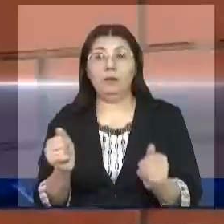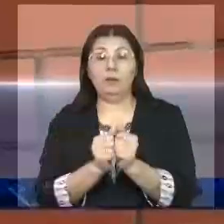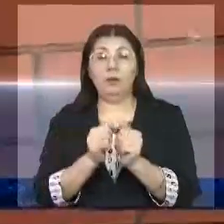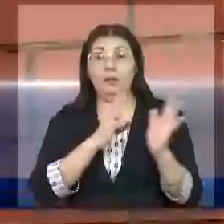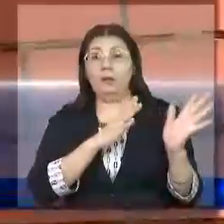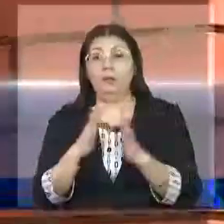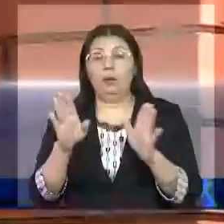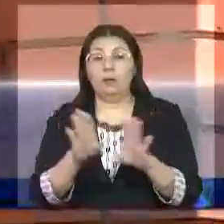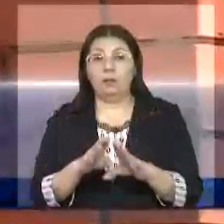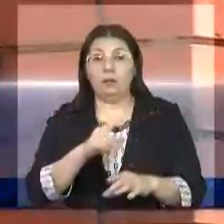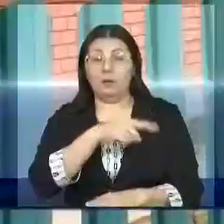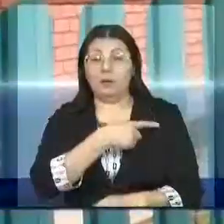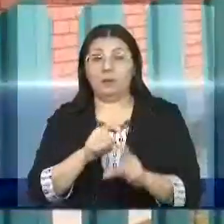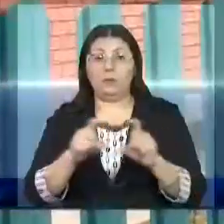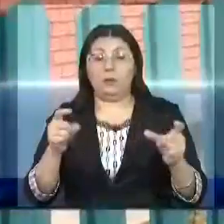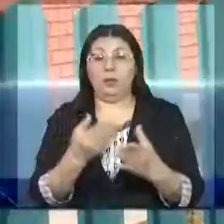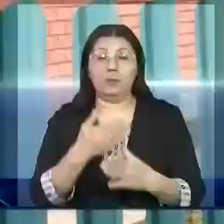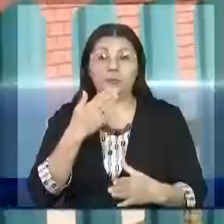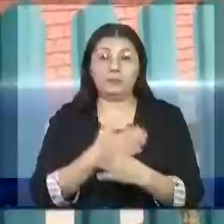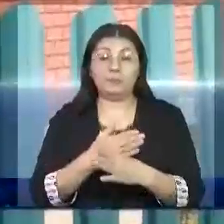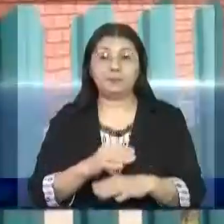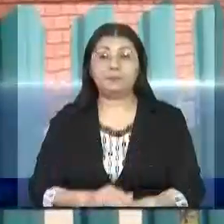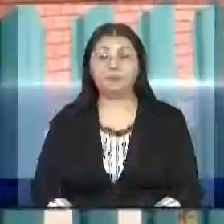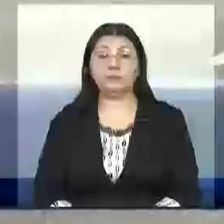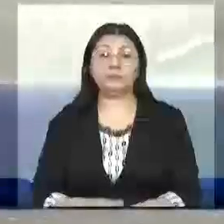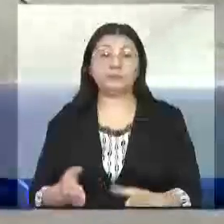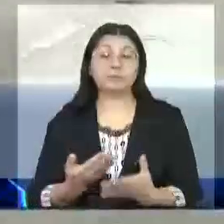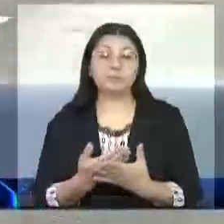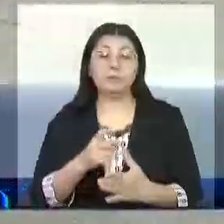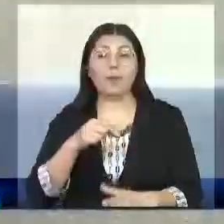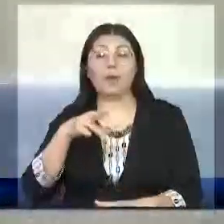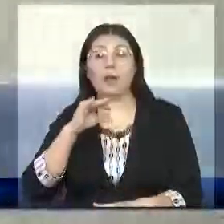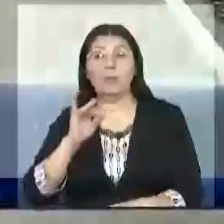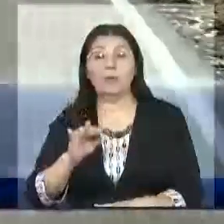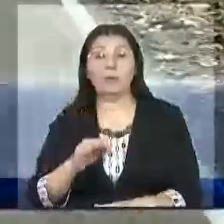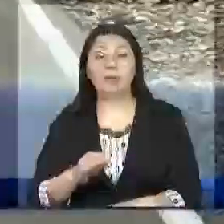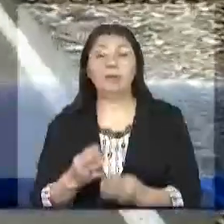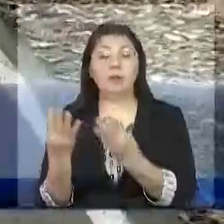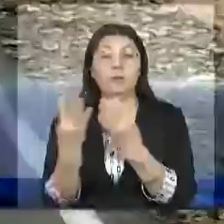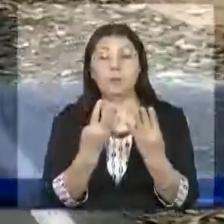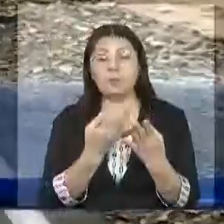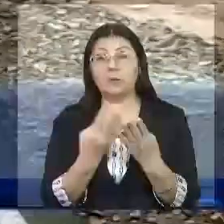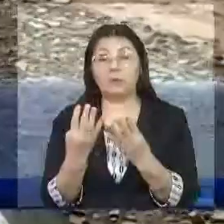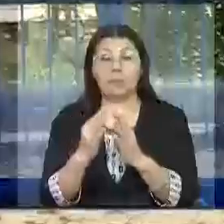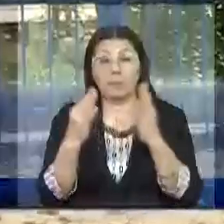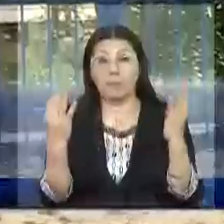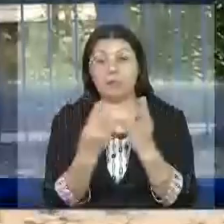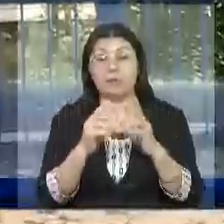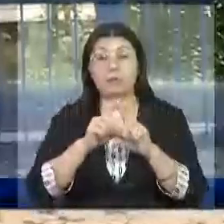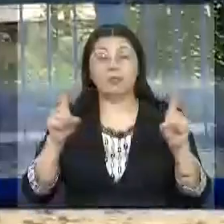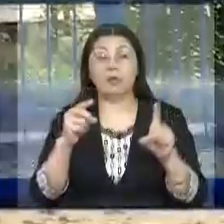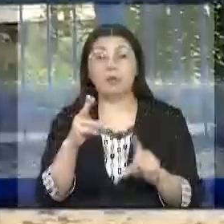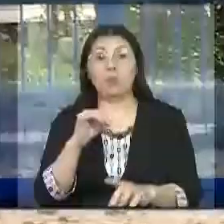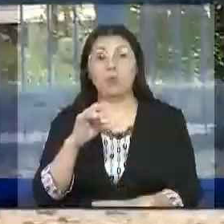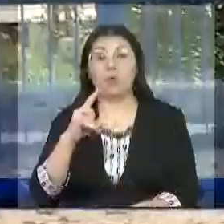находится еще медицинский центр, спонсируемый предпринимателем. И недавно Хамит Отеуулы огородил территорию средней школы поселка Курлос,